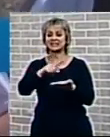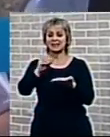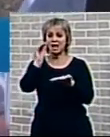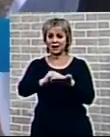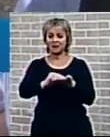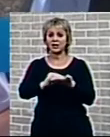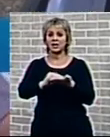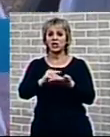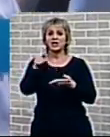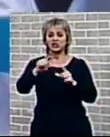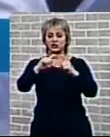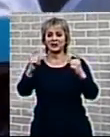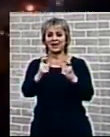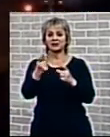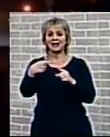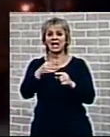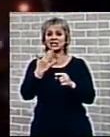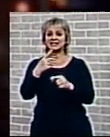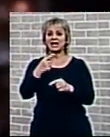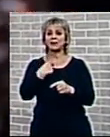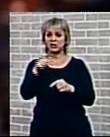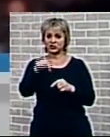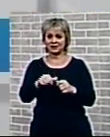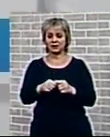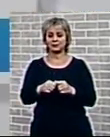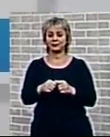знаков, этикетка на иностранном языке.